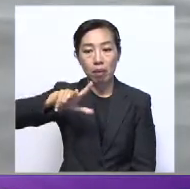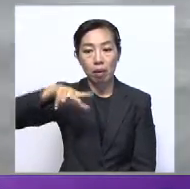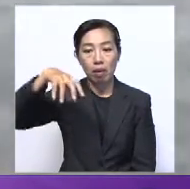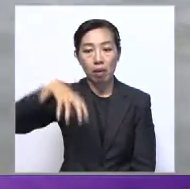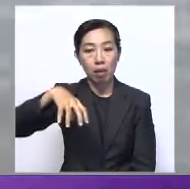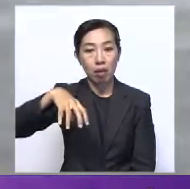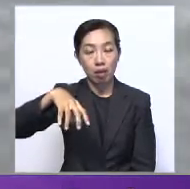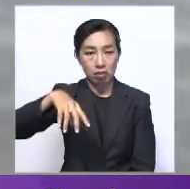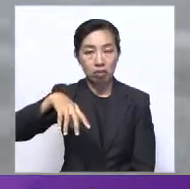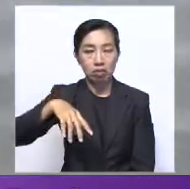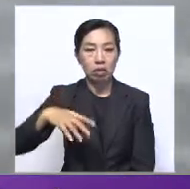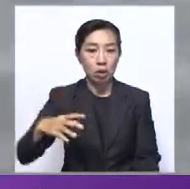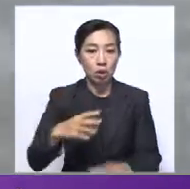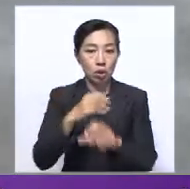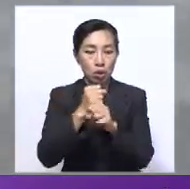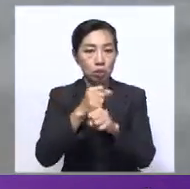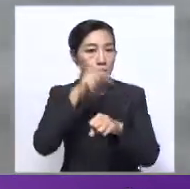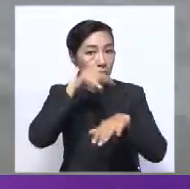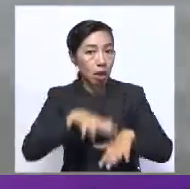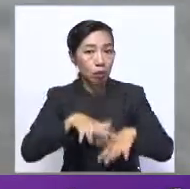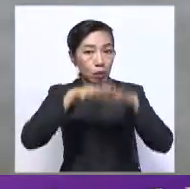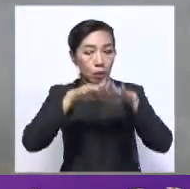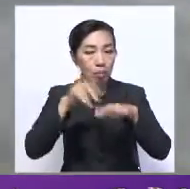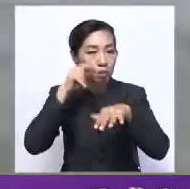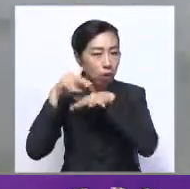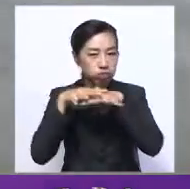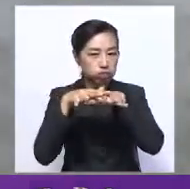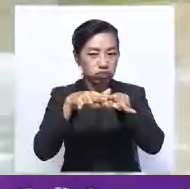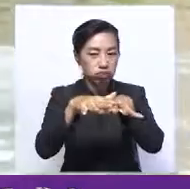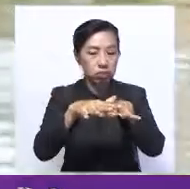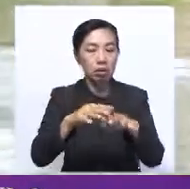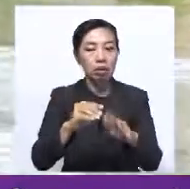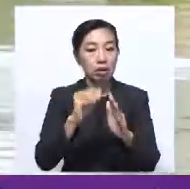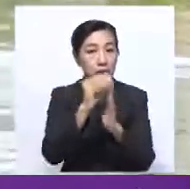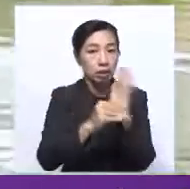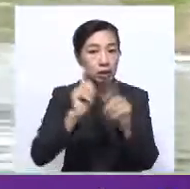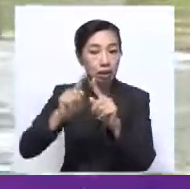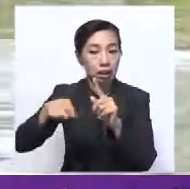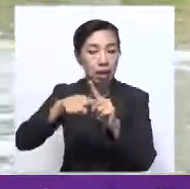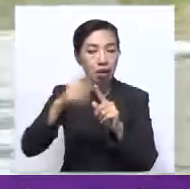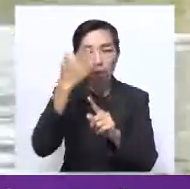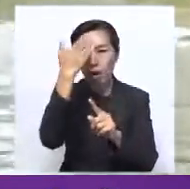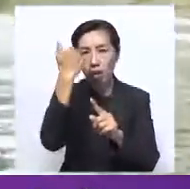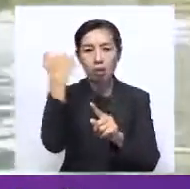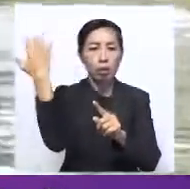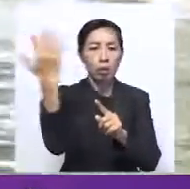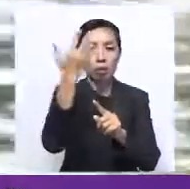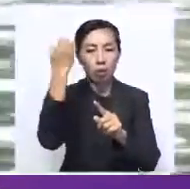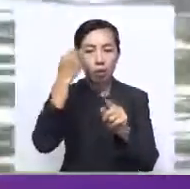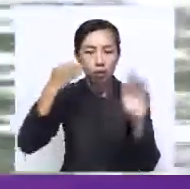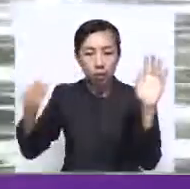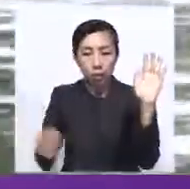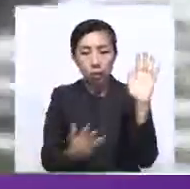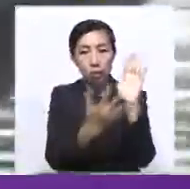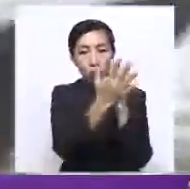หรือปภ.สรุปสถานการณ์อุทกภัยน้ำไหลหลากและน้ำเอ่อล้นตลิ่งจากอิทธิพลของลมมรสุมตะวันตกเฉียง